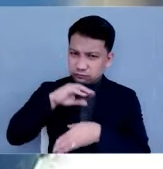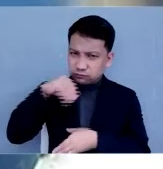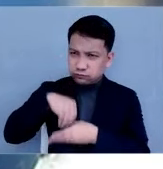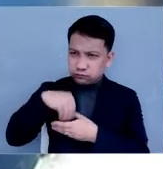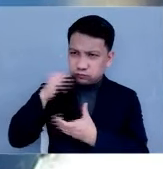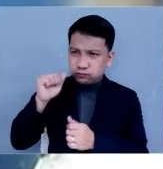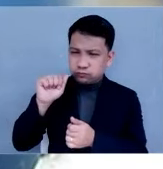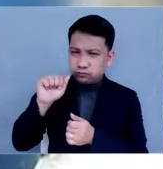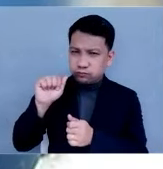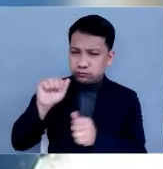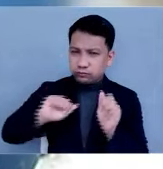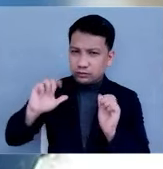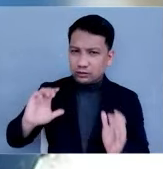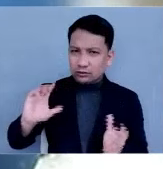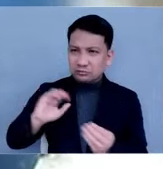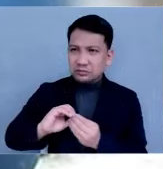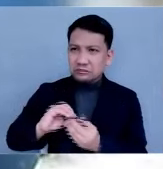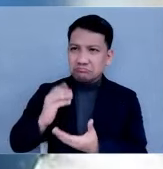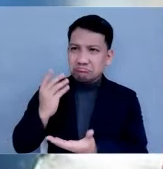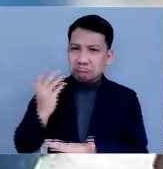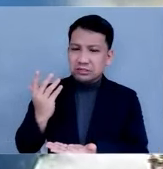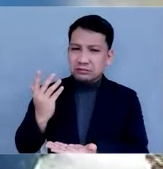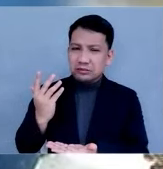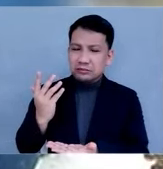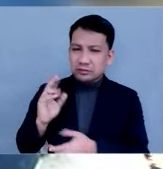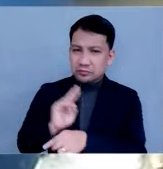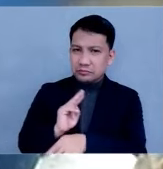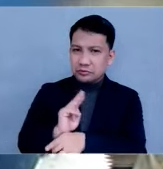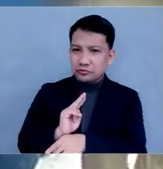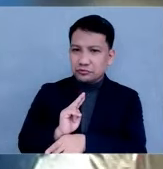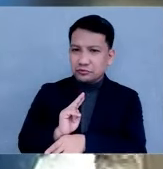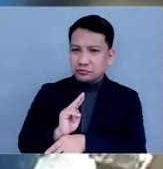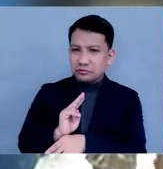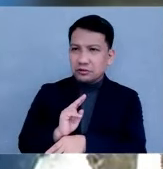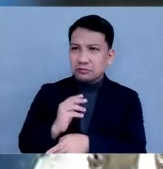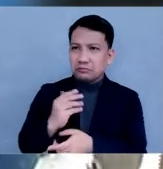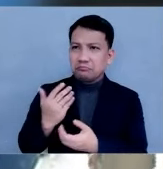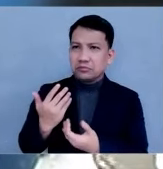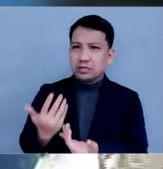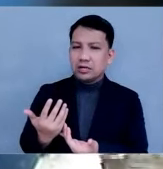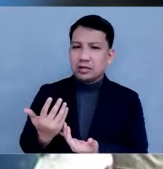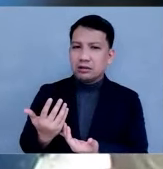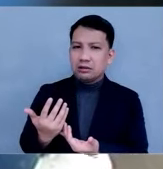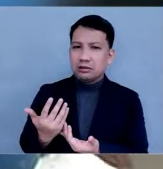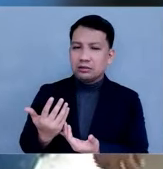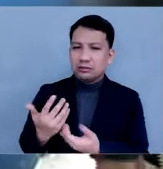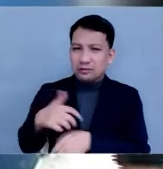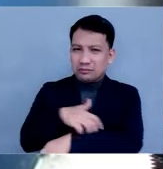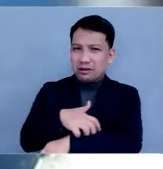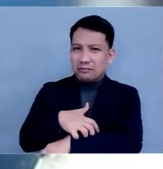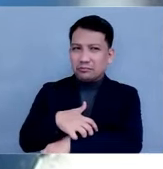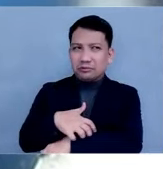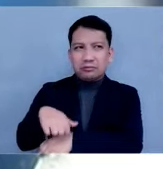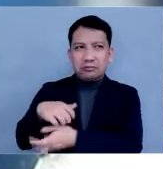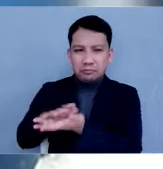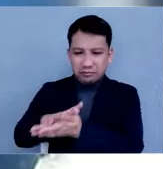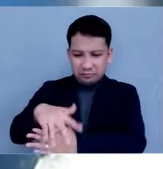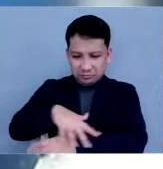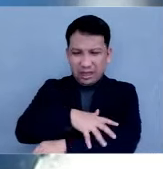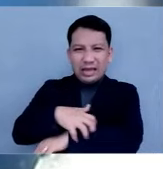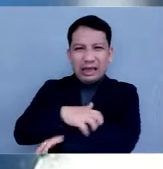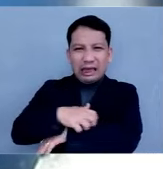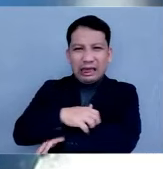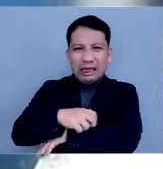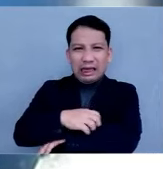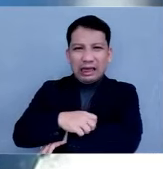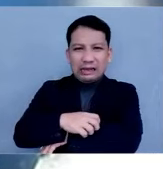alcohol, no? Pag ginamit mo to, you'll get itchy, no? Mangangati yung balat mo,